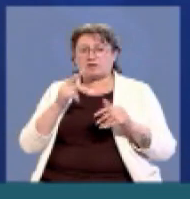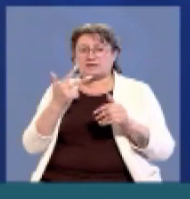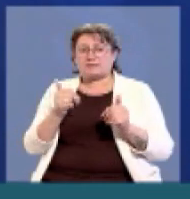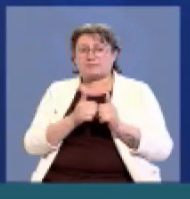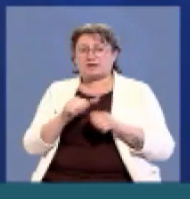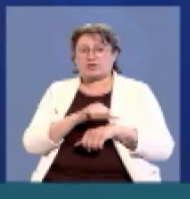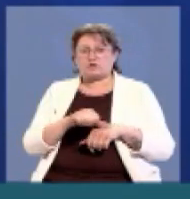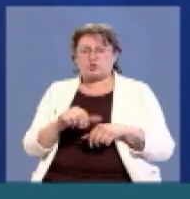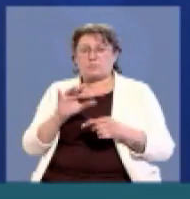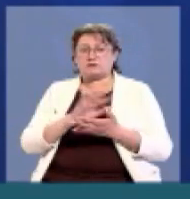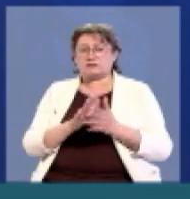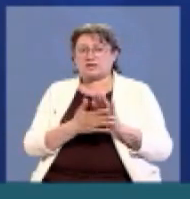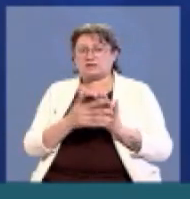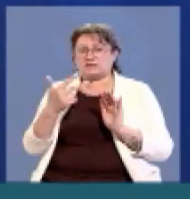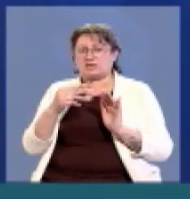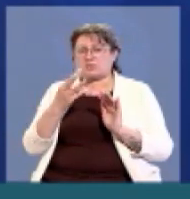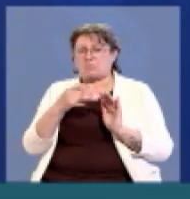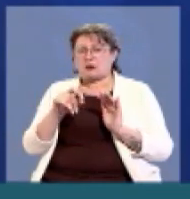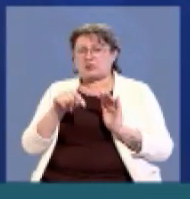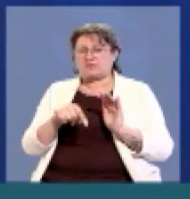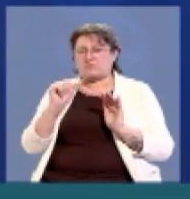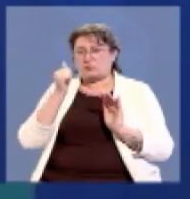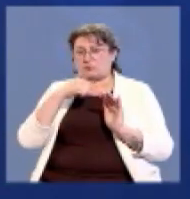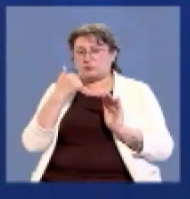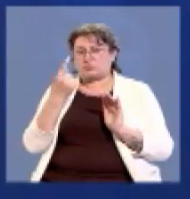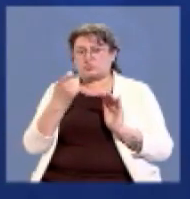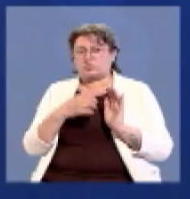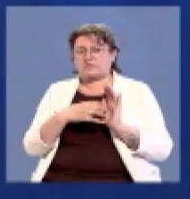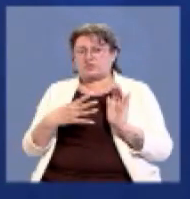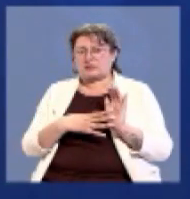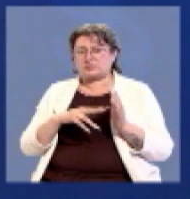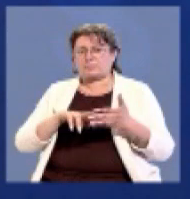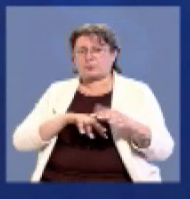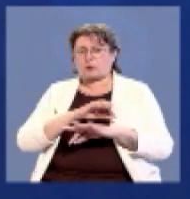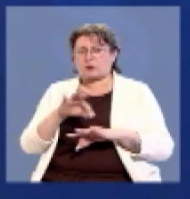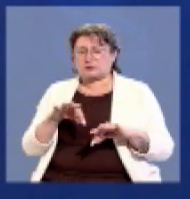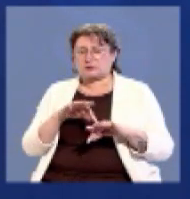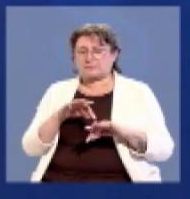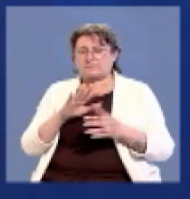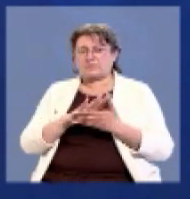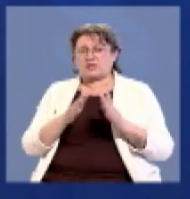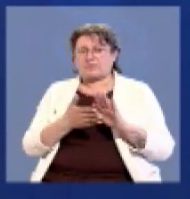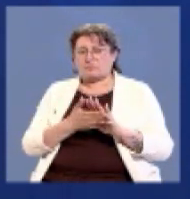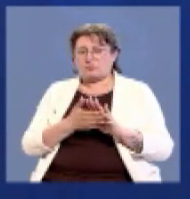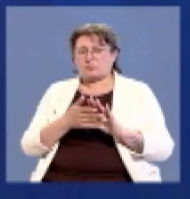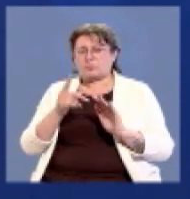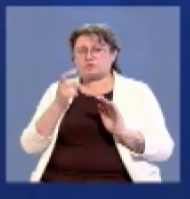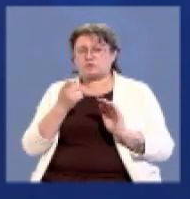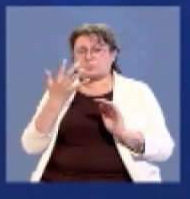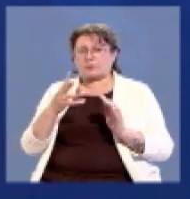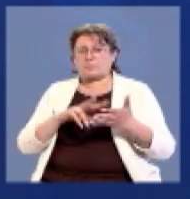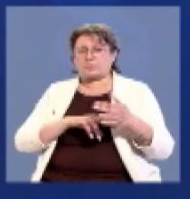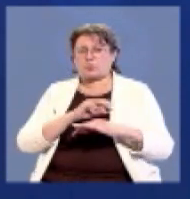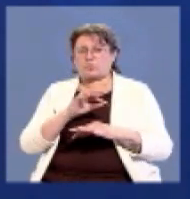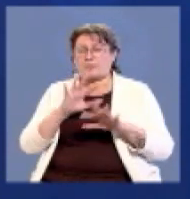приграничные. По состоянию 30 мая текущего года 119 проектов договора заключены по